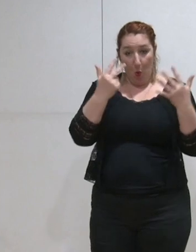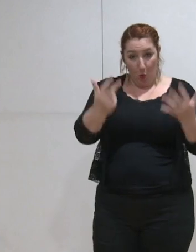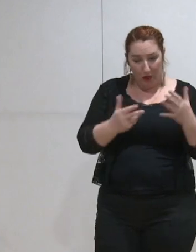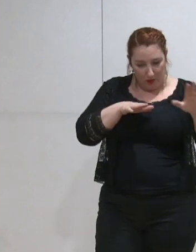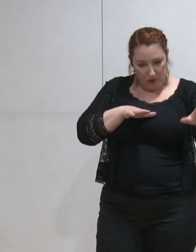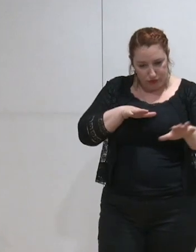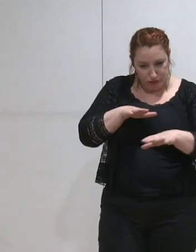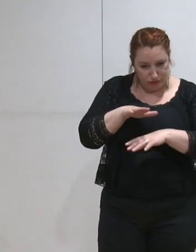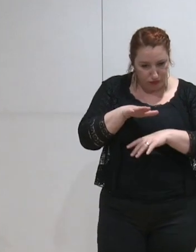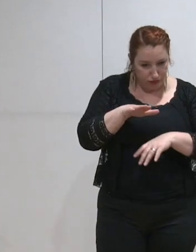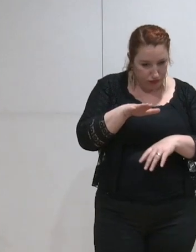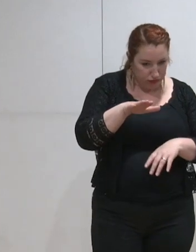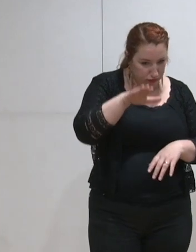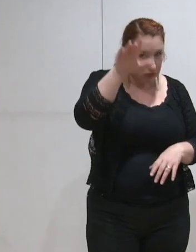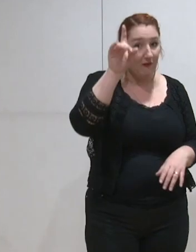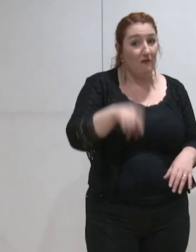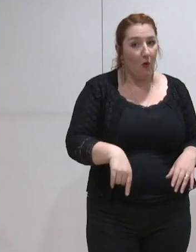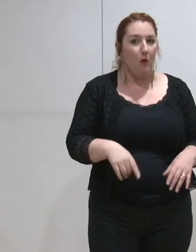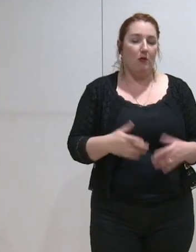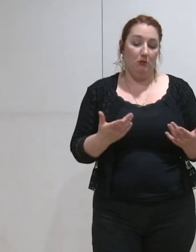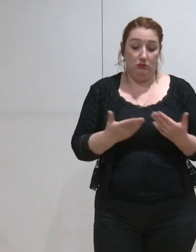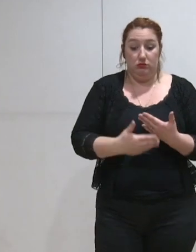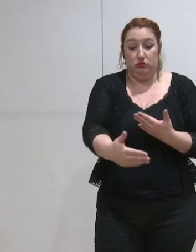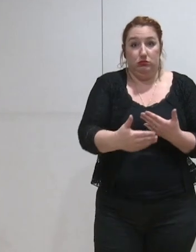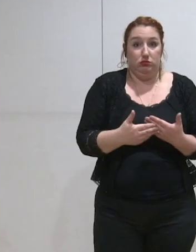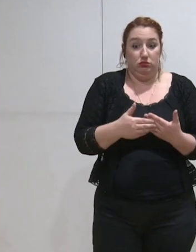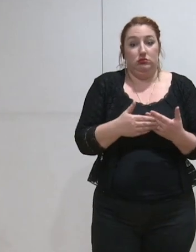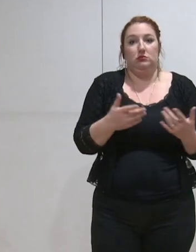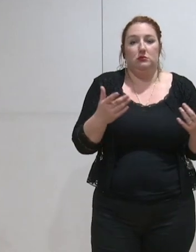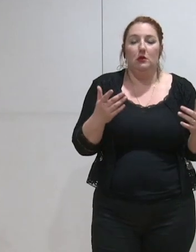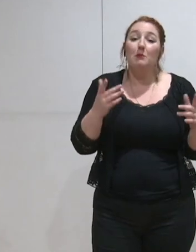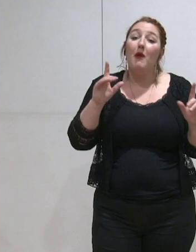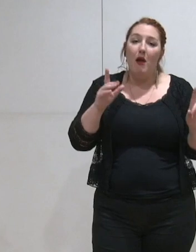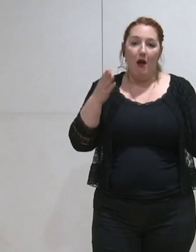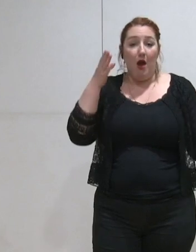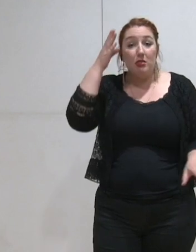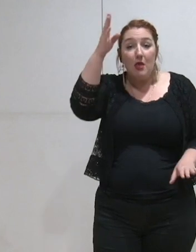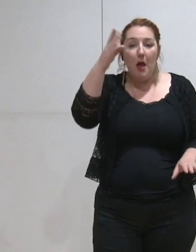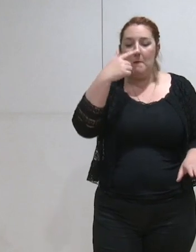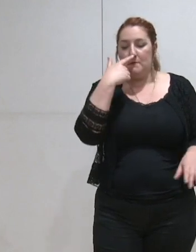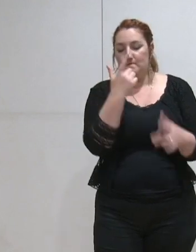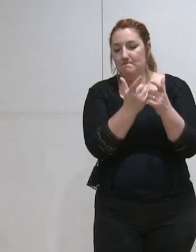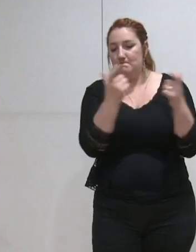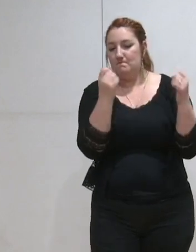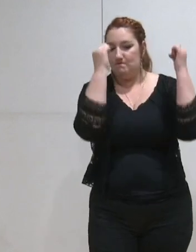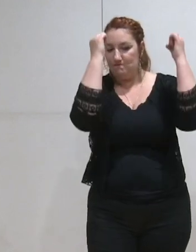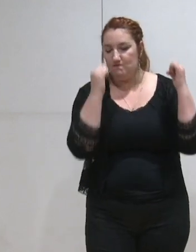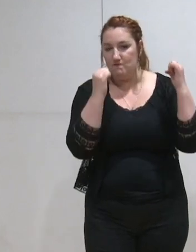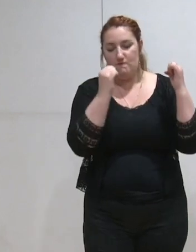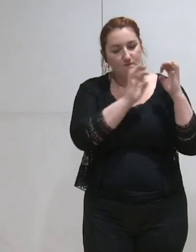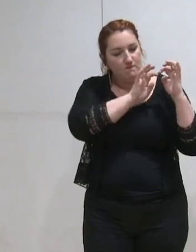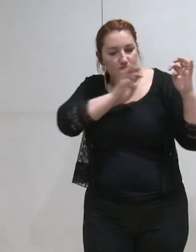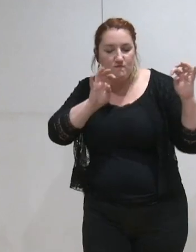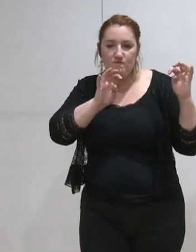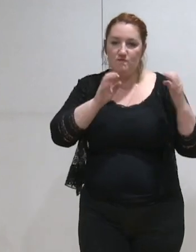le marché crème était attribué à CTO c'est qu'à terme elle serait suffisamment forte structuré et pourvue en personnel pour reprendre à